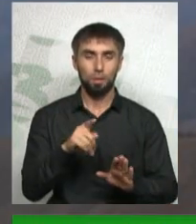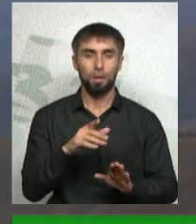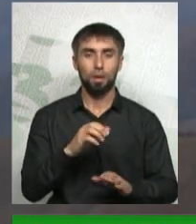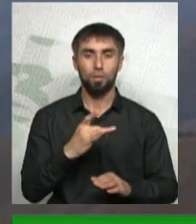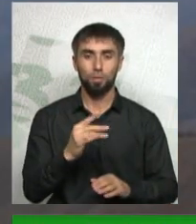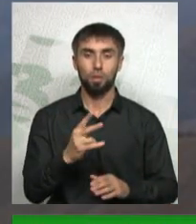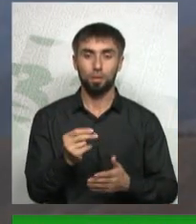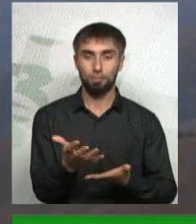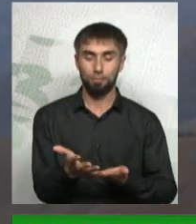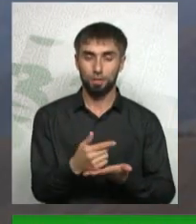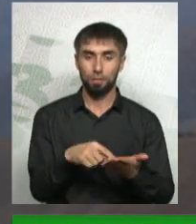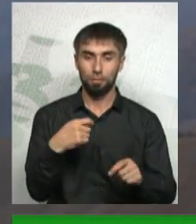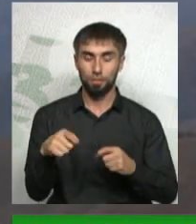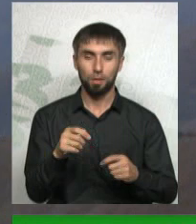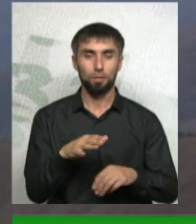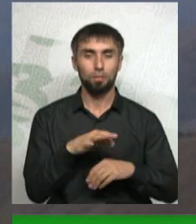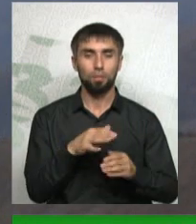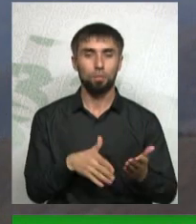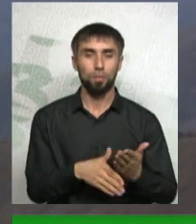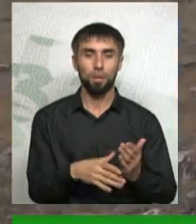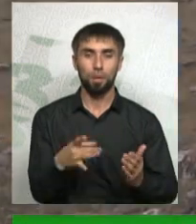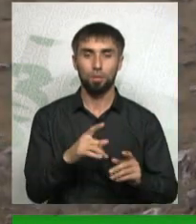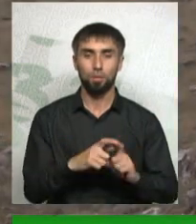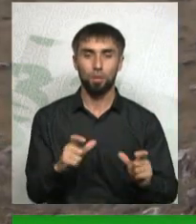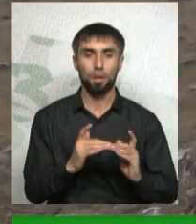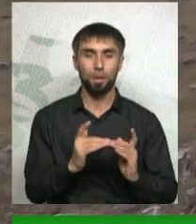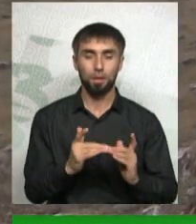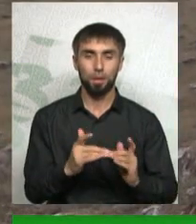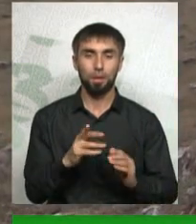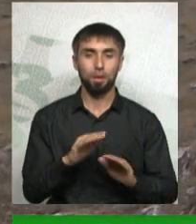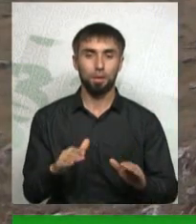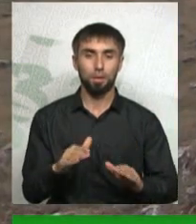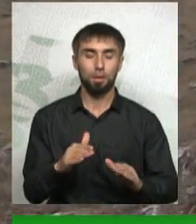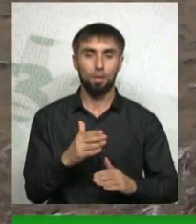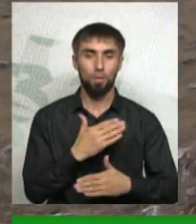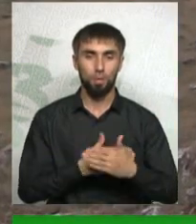выставка-аукцион. Вырученные средства пойдут на помощь региональным школам-интернатам для детей с